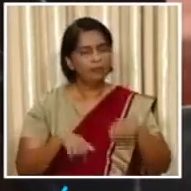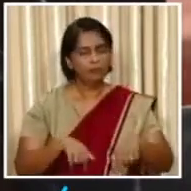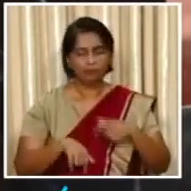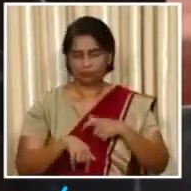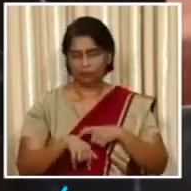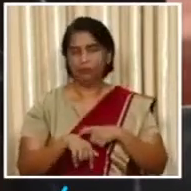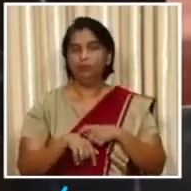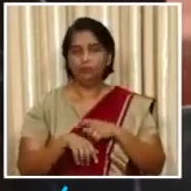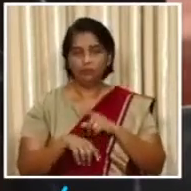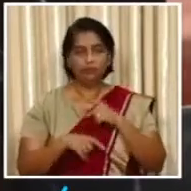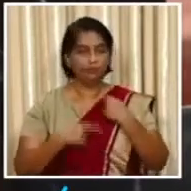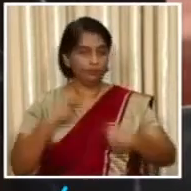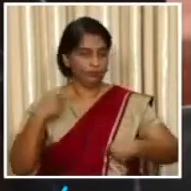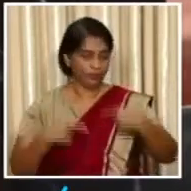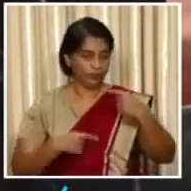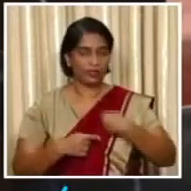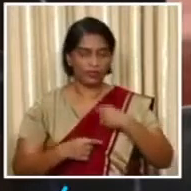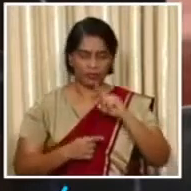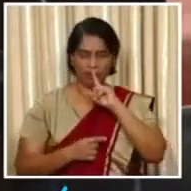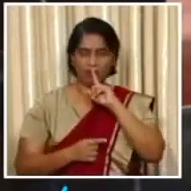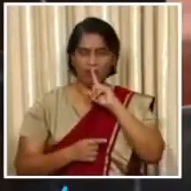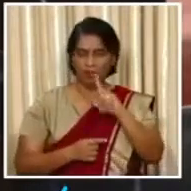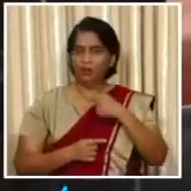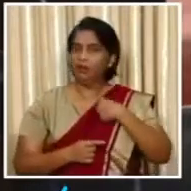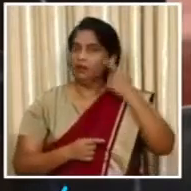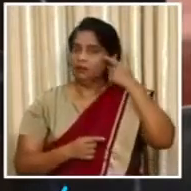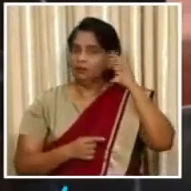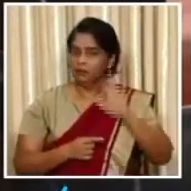விவாதத்திலே எடுத்துரைக்கலாம் என்று நினைக்கின்றேன். முதலாவதாக,